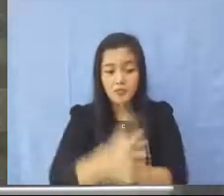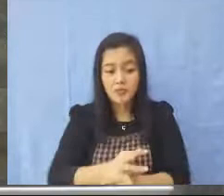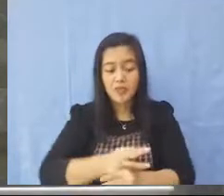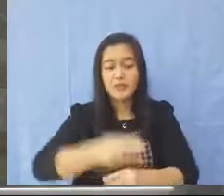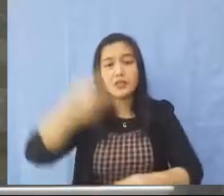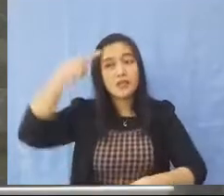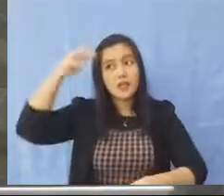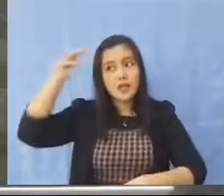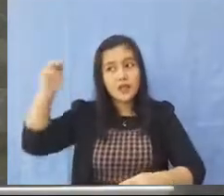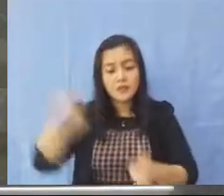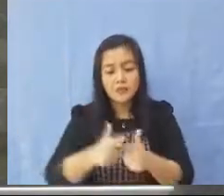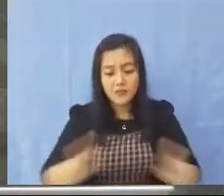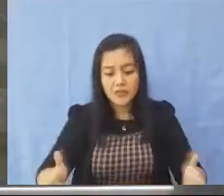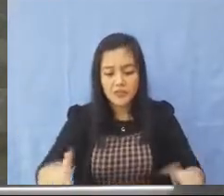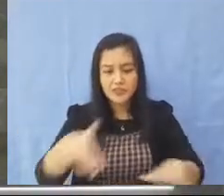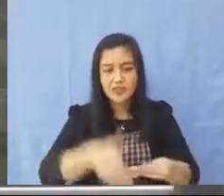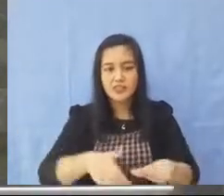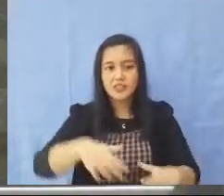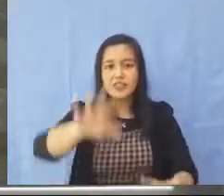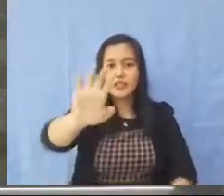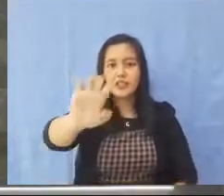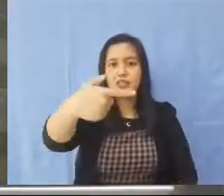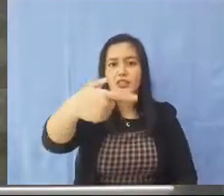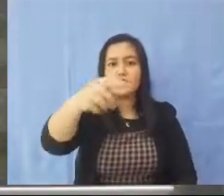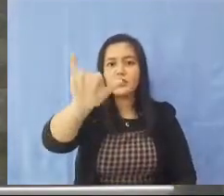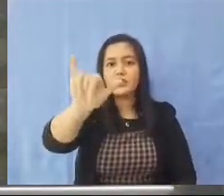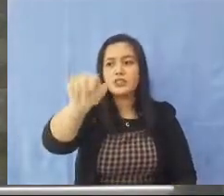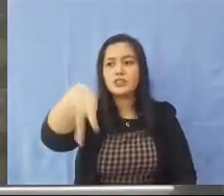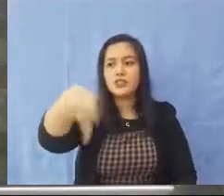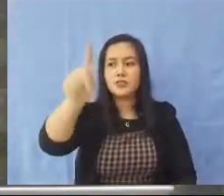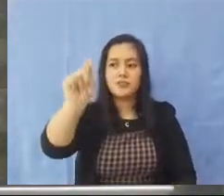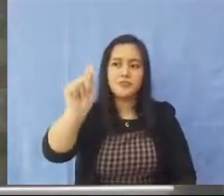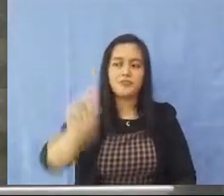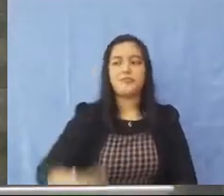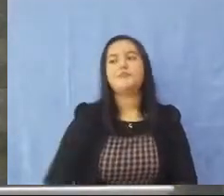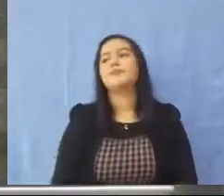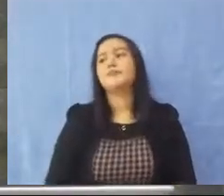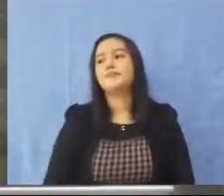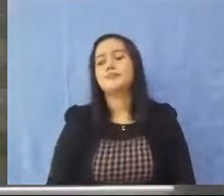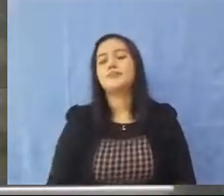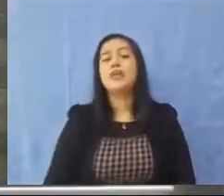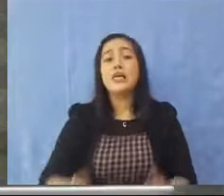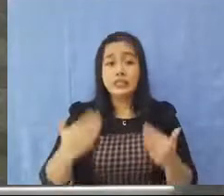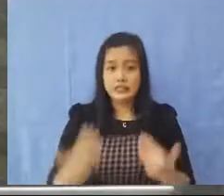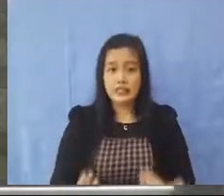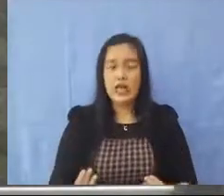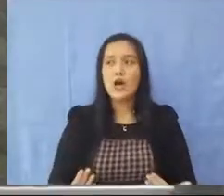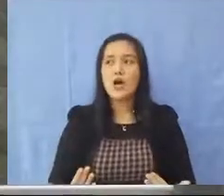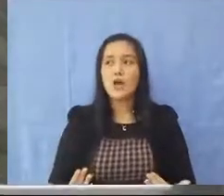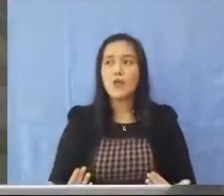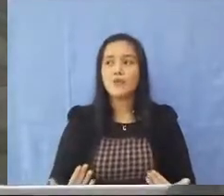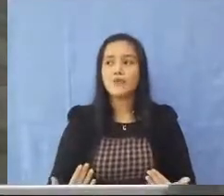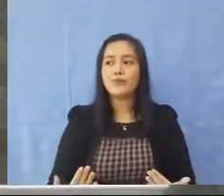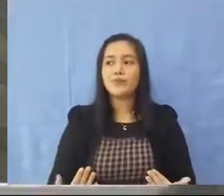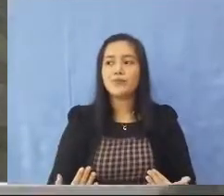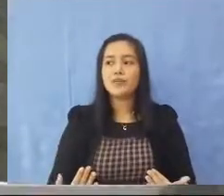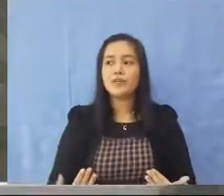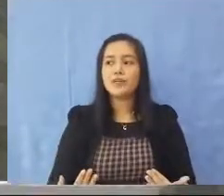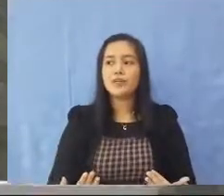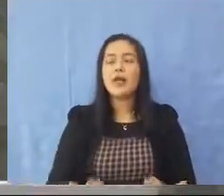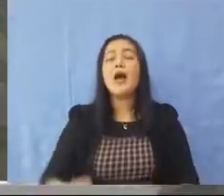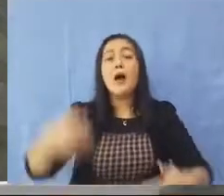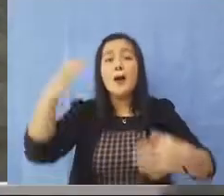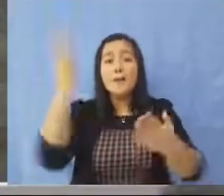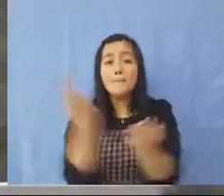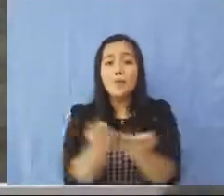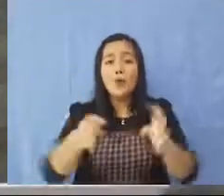po natin sa book of Genesis. Now, to recap, the book of Genesis, the author is Moses. The book